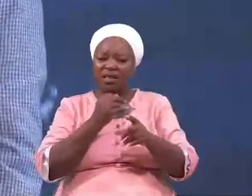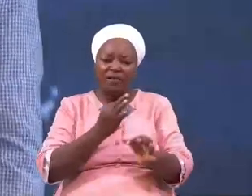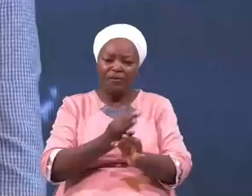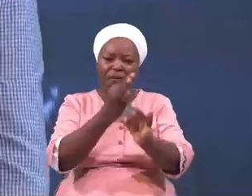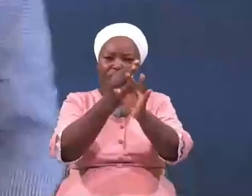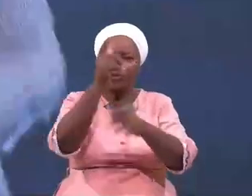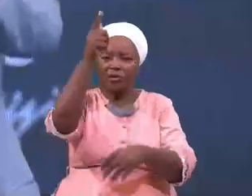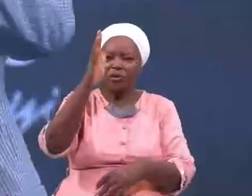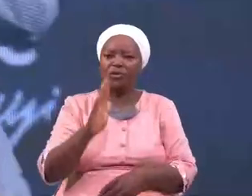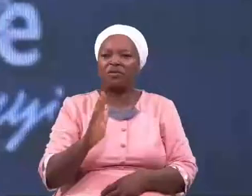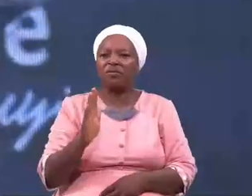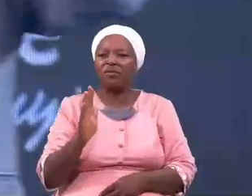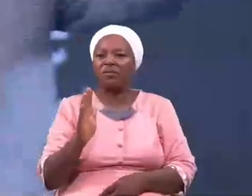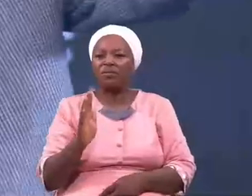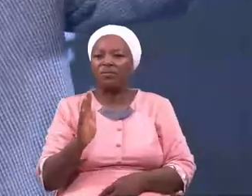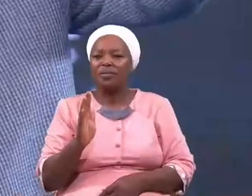Il est le Dieu fidèle.